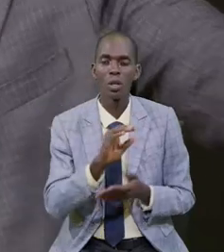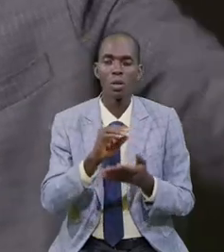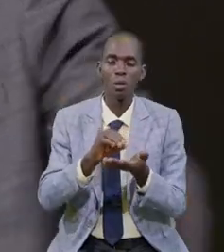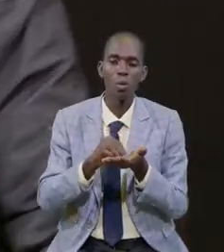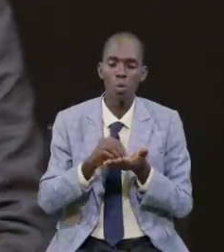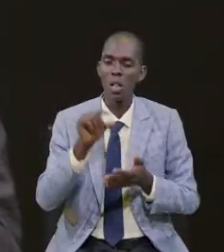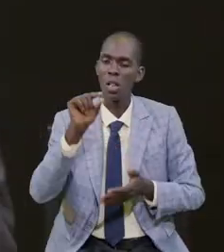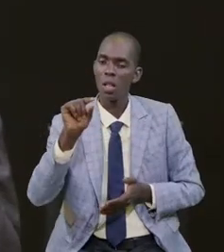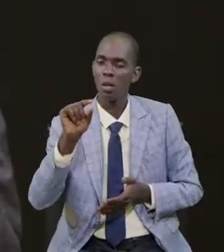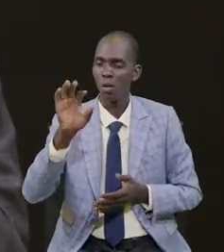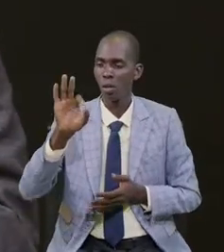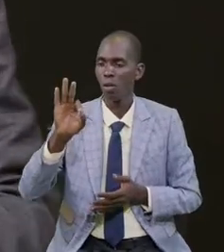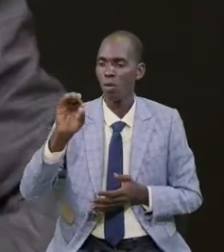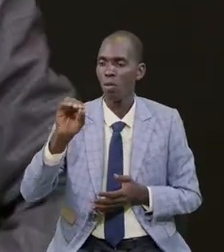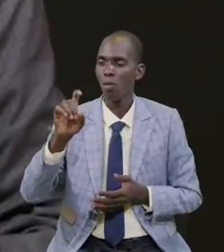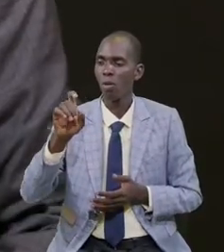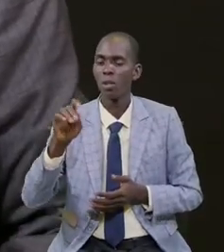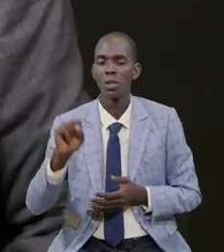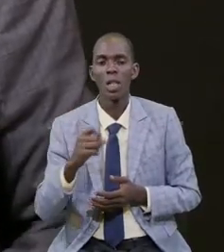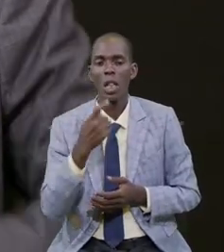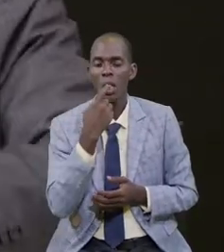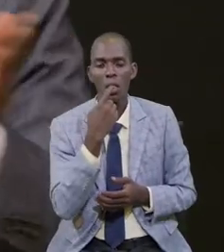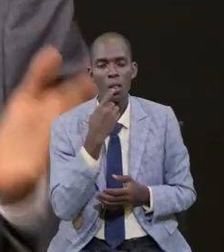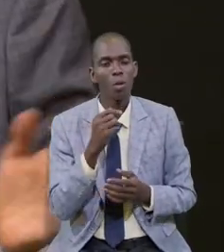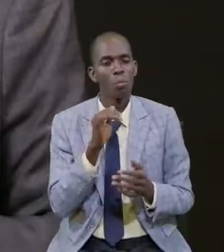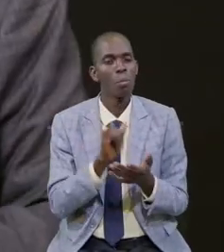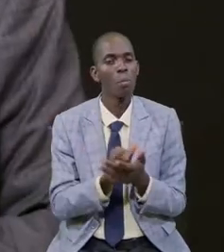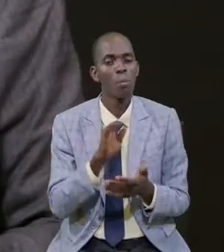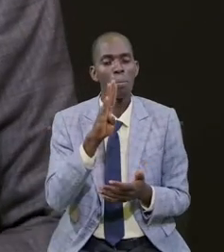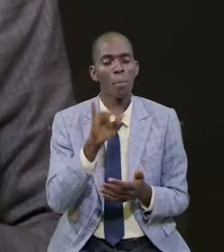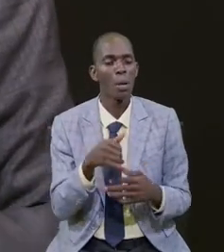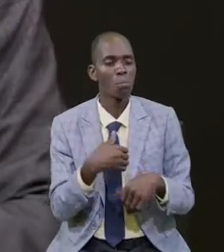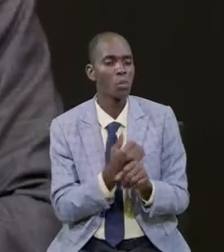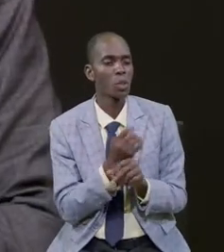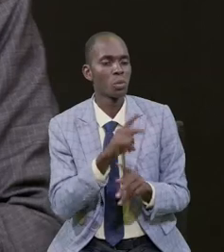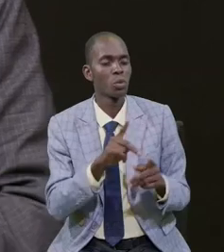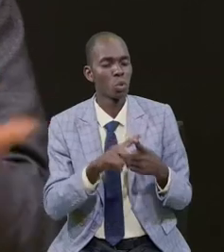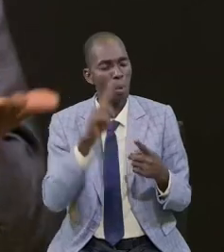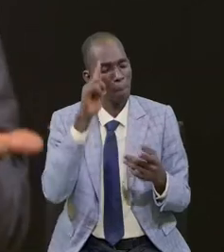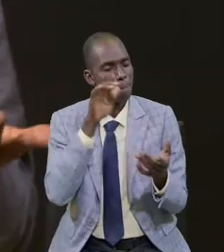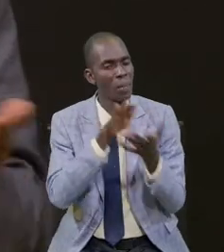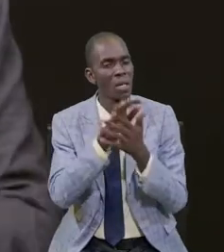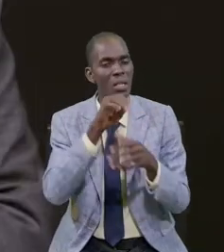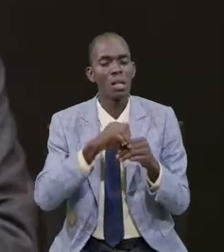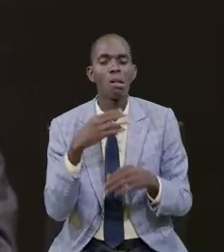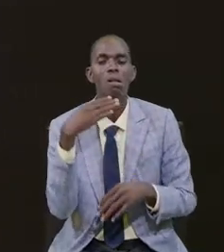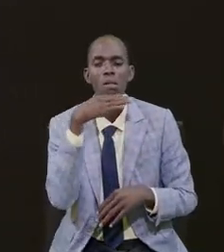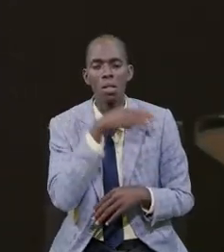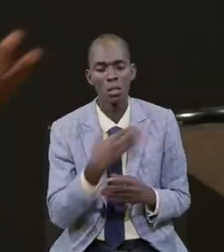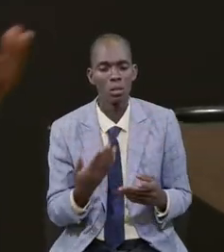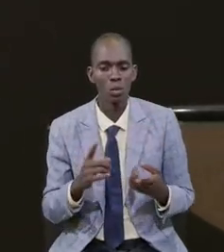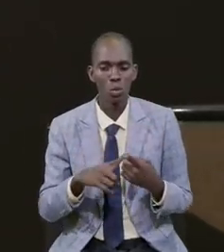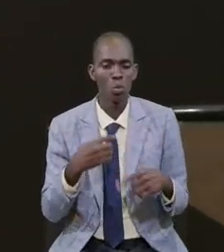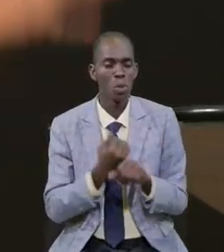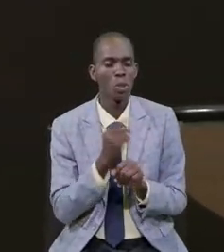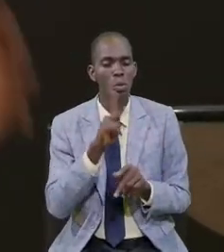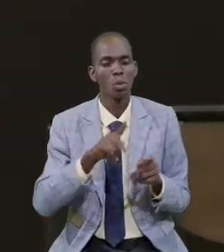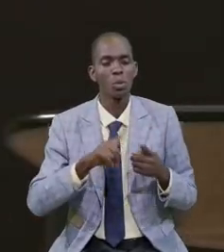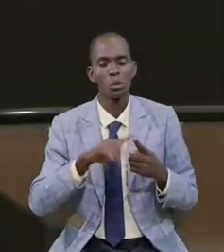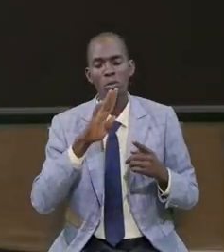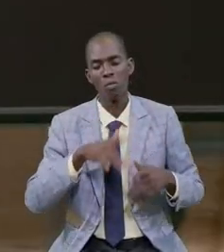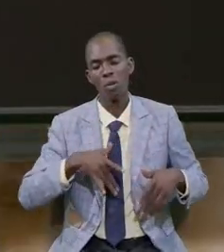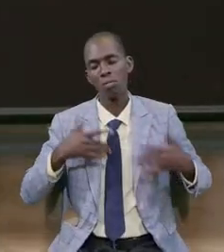bouche, c'est ce qui fait que les gens ont cru aux mensonges. Alors cela décourage les gens. Les gens disent que